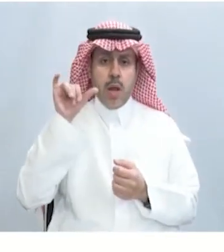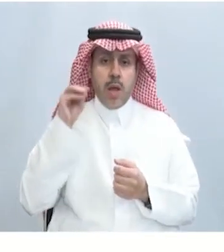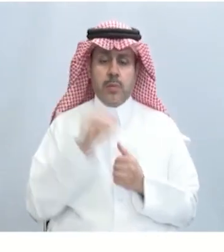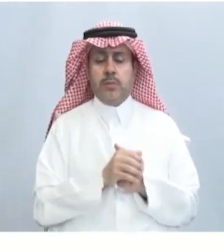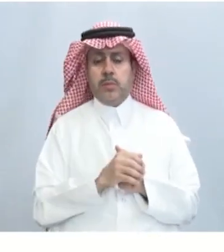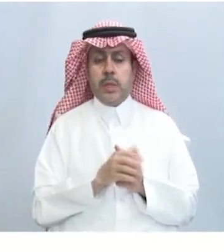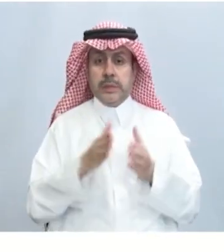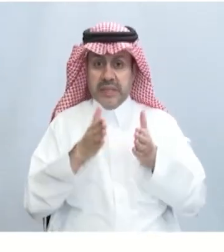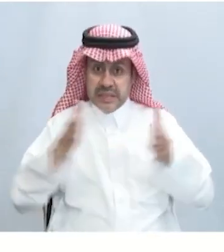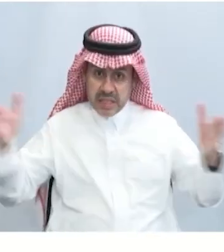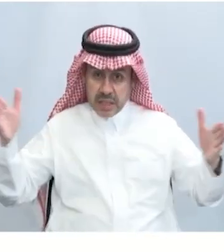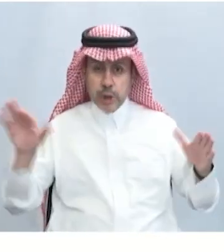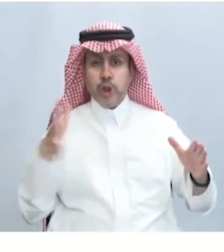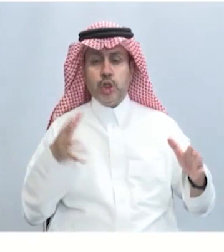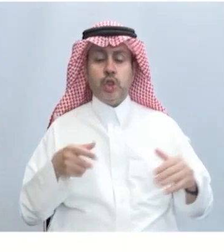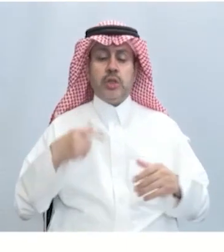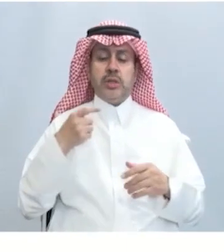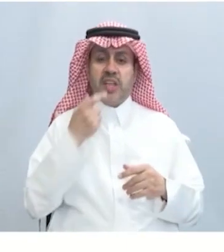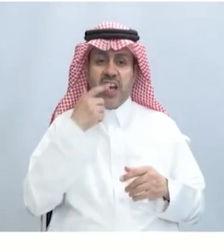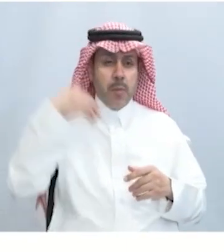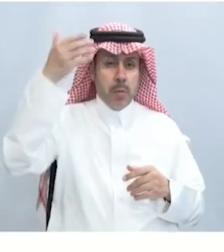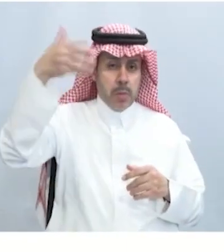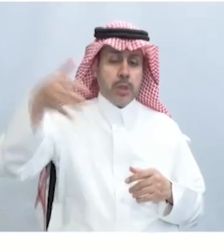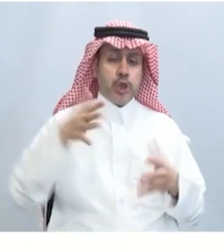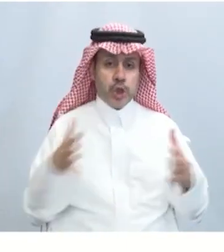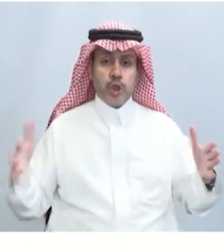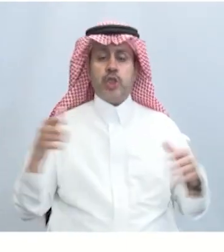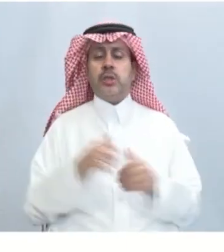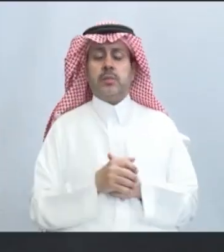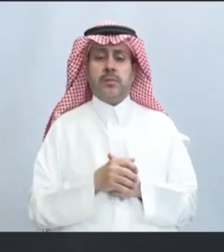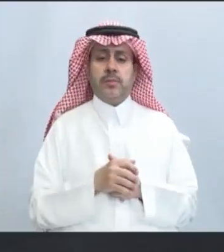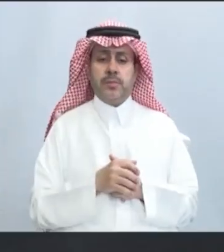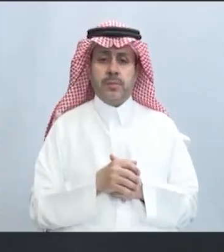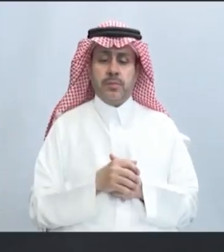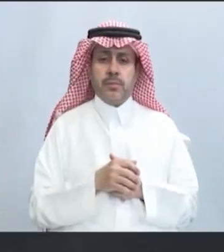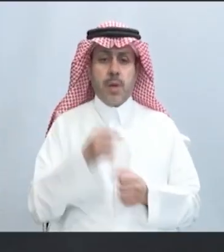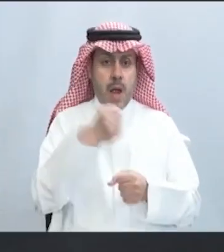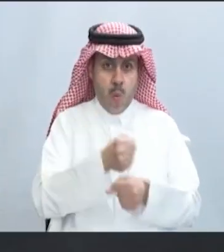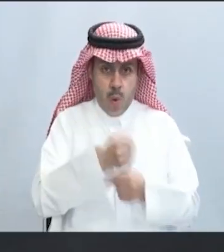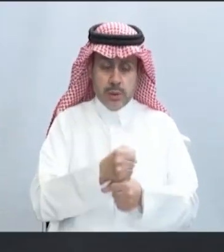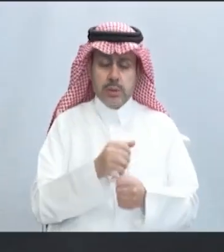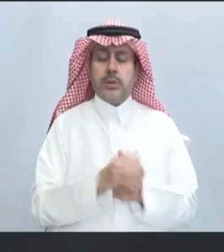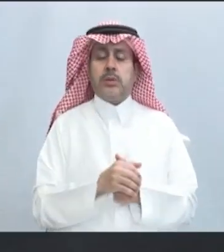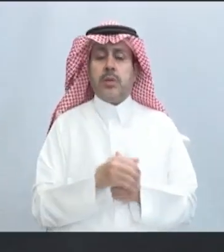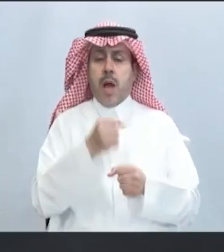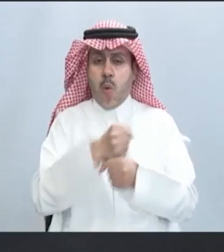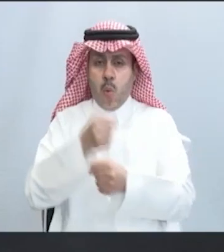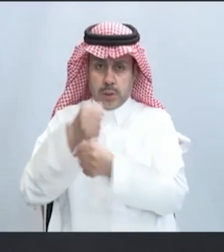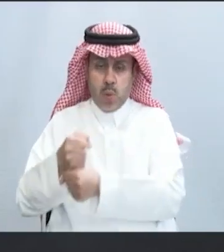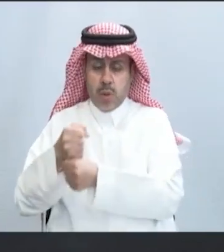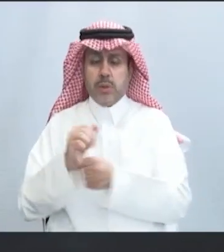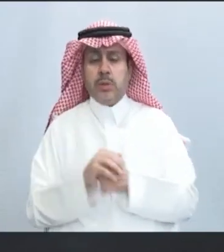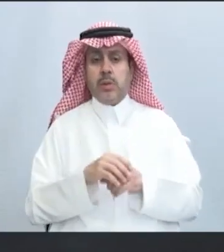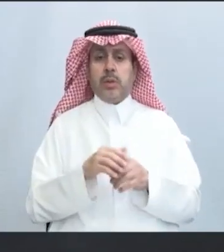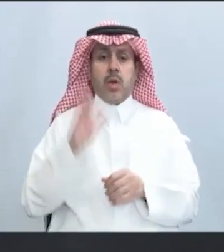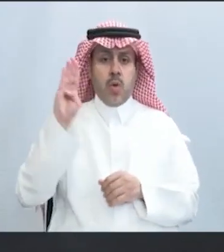للمستجدات مع تنوع الاحوال والازمان فهذه القواعد الكليه العامه التي جاءت بها الشريعه